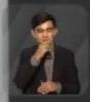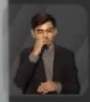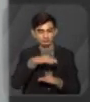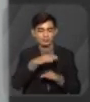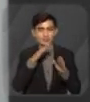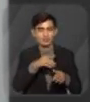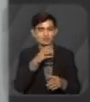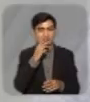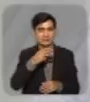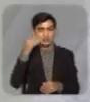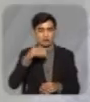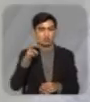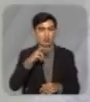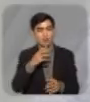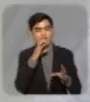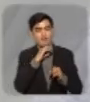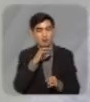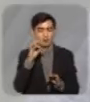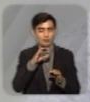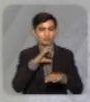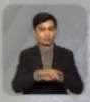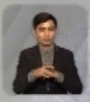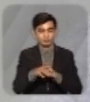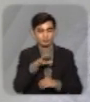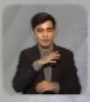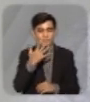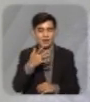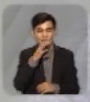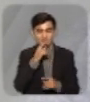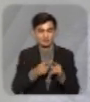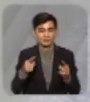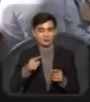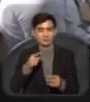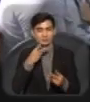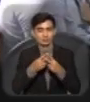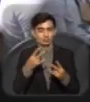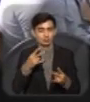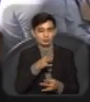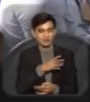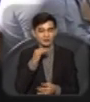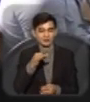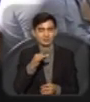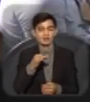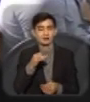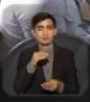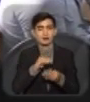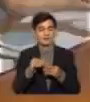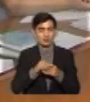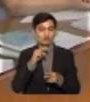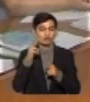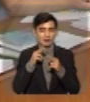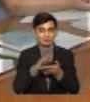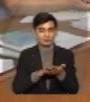долларын ұрлады деп айыпталған еді. Алғашқы сот алқасы азаматтарды 5 жылға бас бостандықтарынан айырған екен. Дегенмен кері шағымның